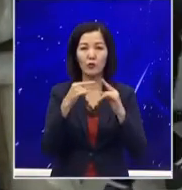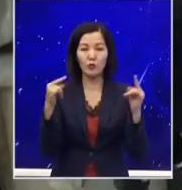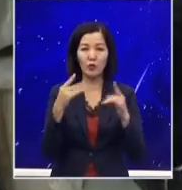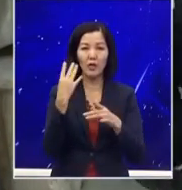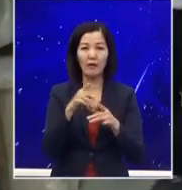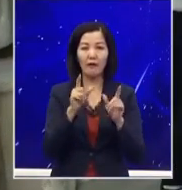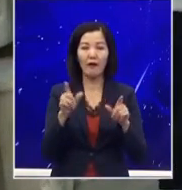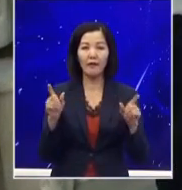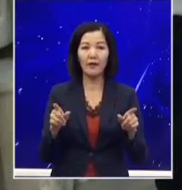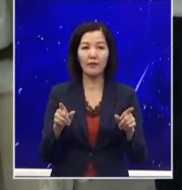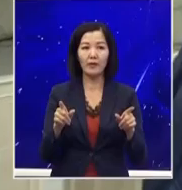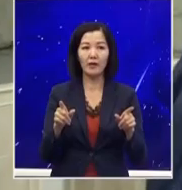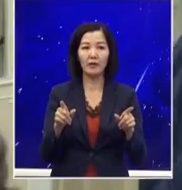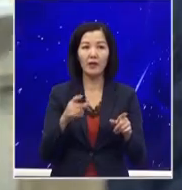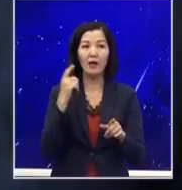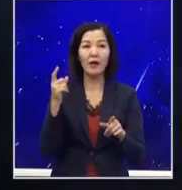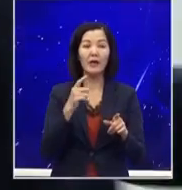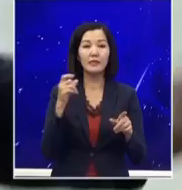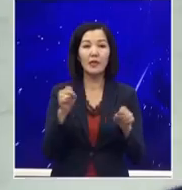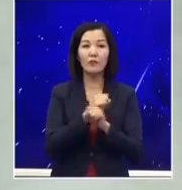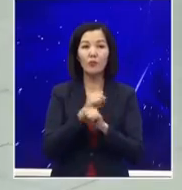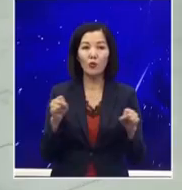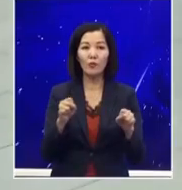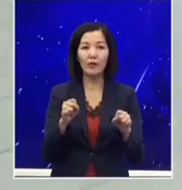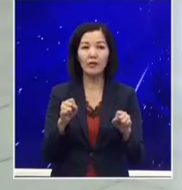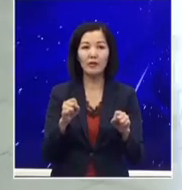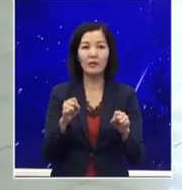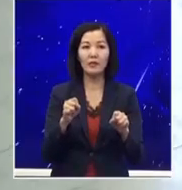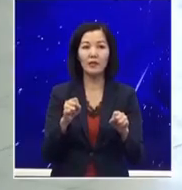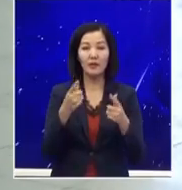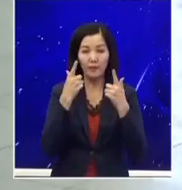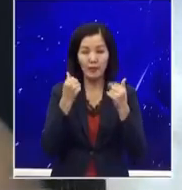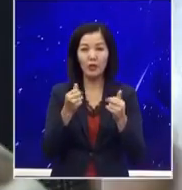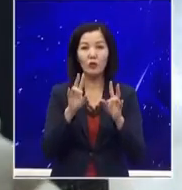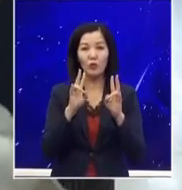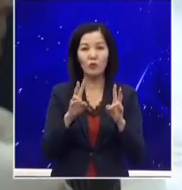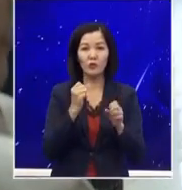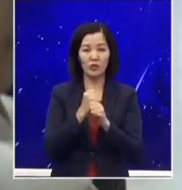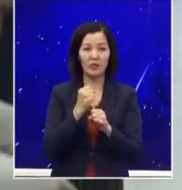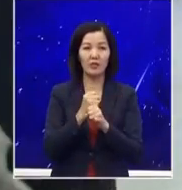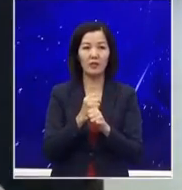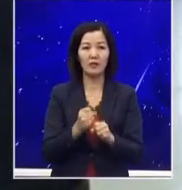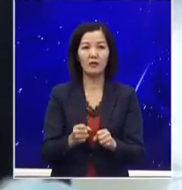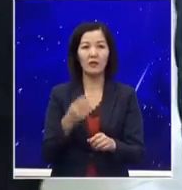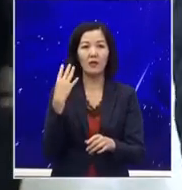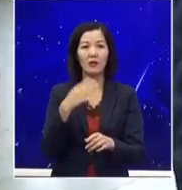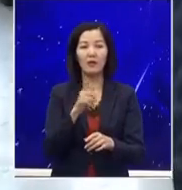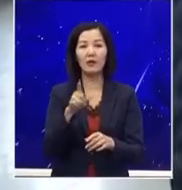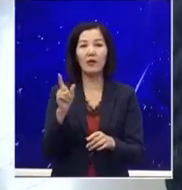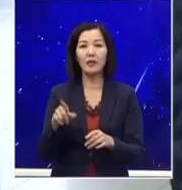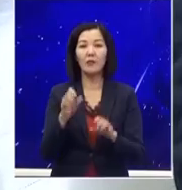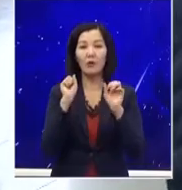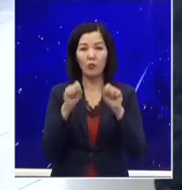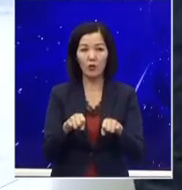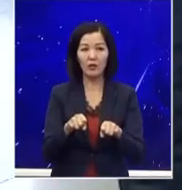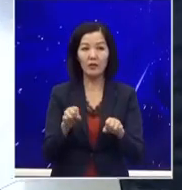адам. Қуаныш иесі болмайтынын біле тұра жасадым деп ақталады. Той өтіп отыр. Бізге 40 адамға болады деген сөз